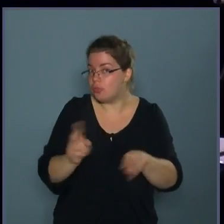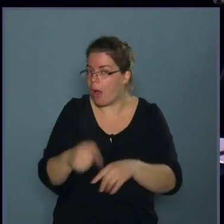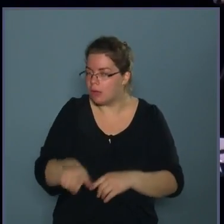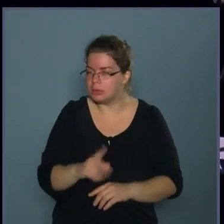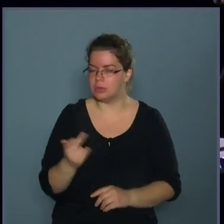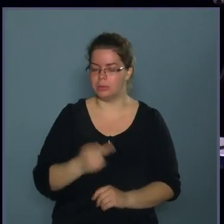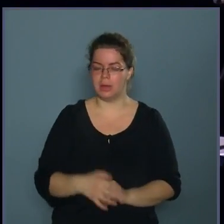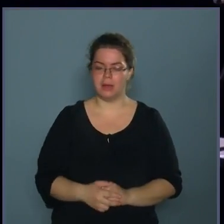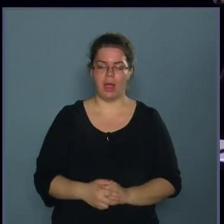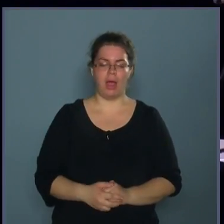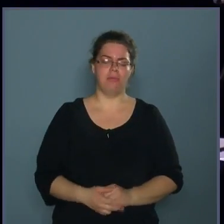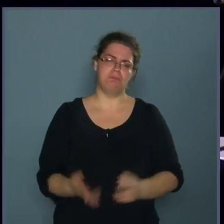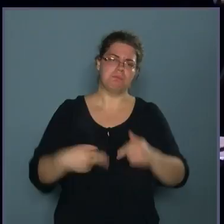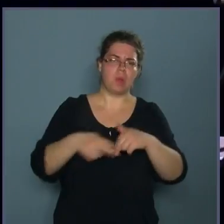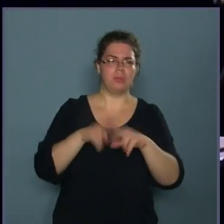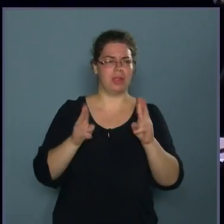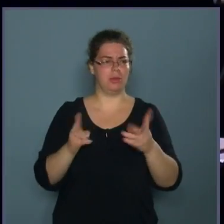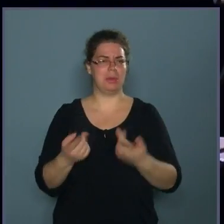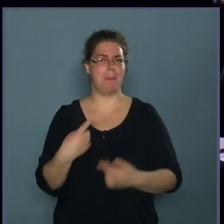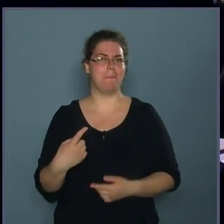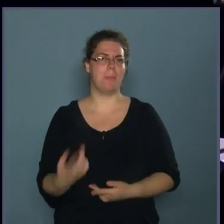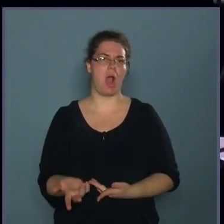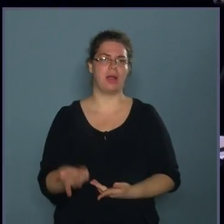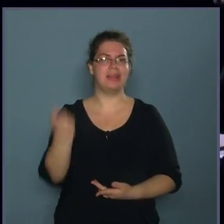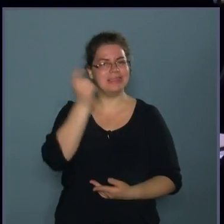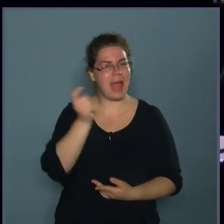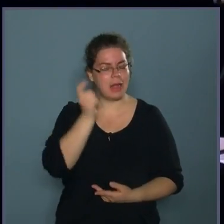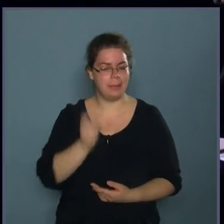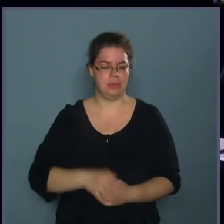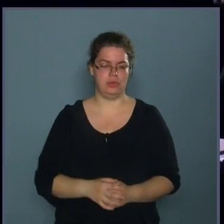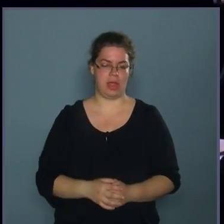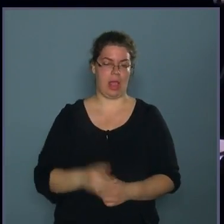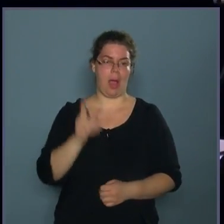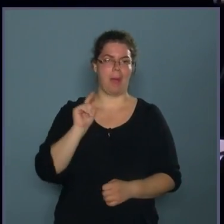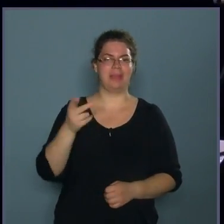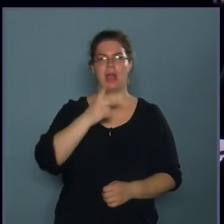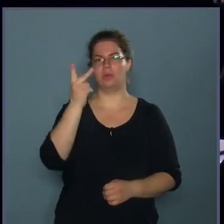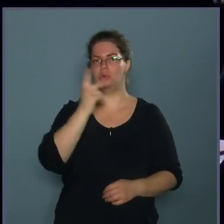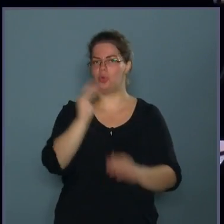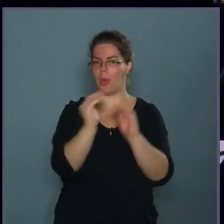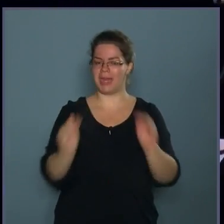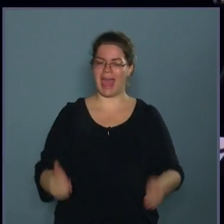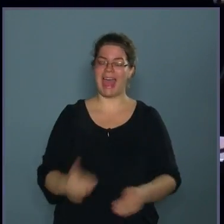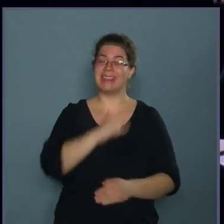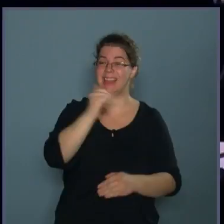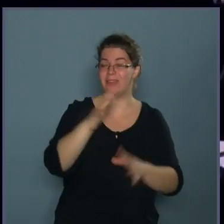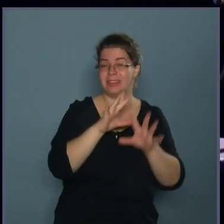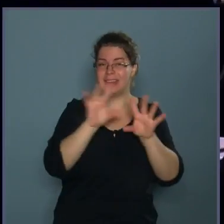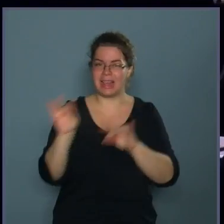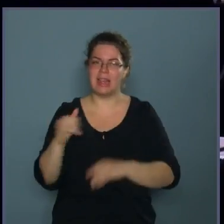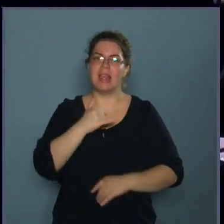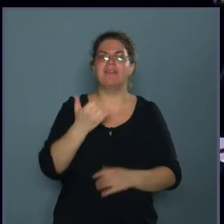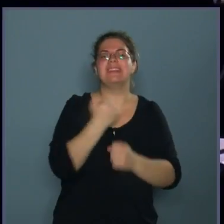közöttük. Többségük értéke maga a szellemiség, amit a kultúrház évtizedes